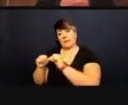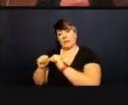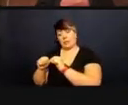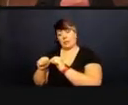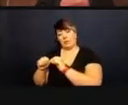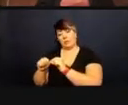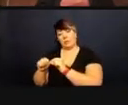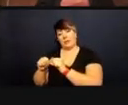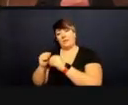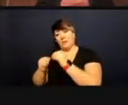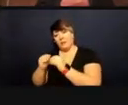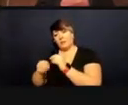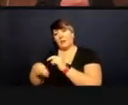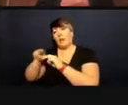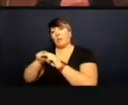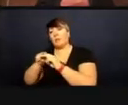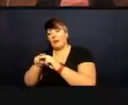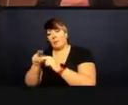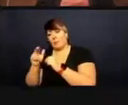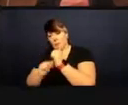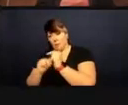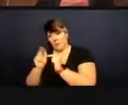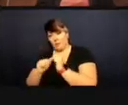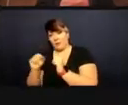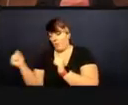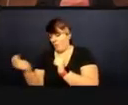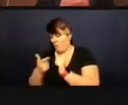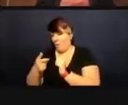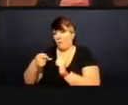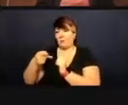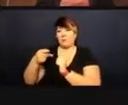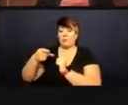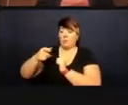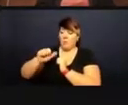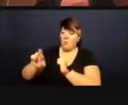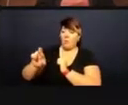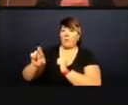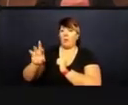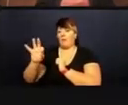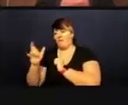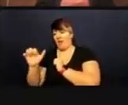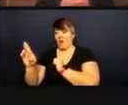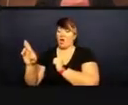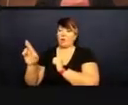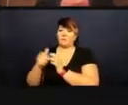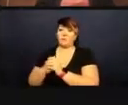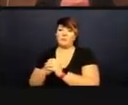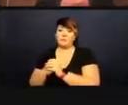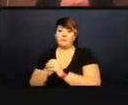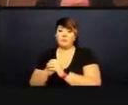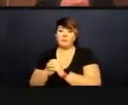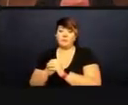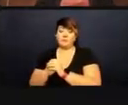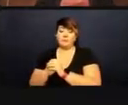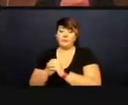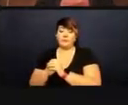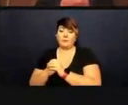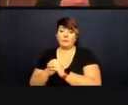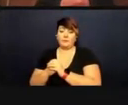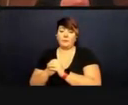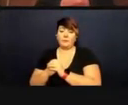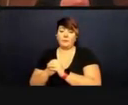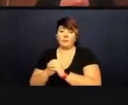kuweza kuwa na fedha hiki na vile vile kutumia fedha hizo katika kufanya kazi nyingi ambazo zinahitajika